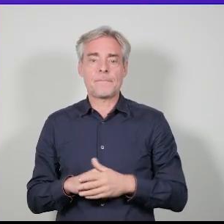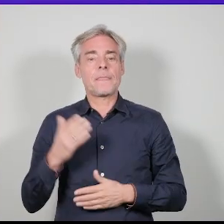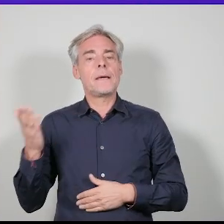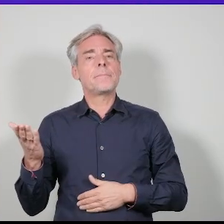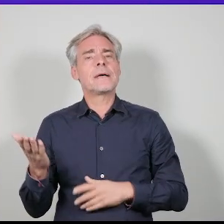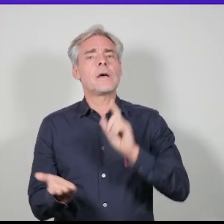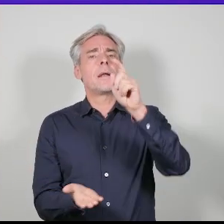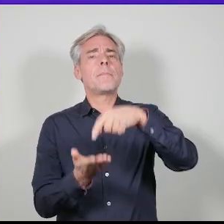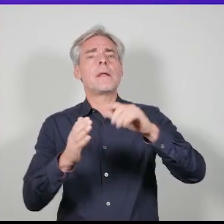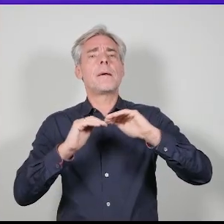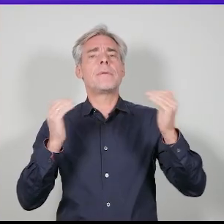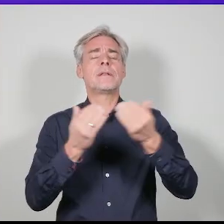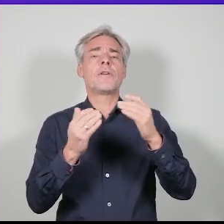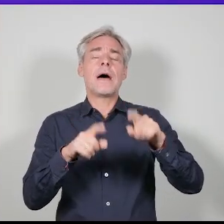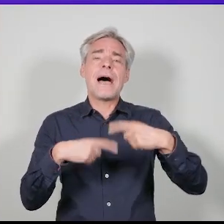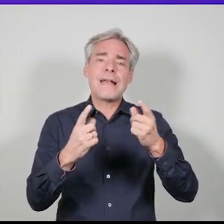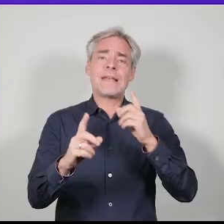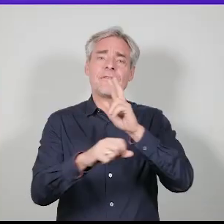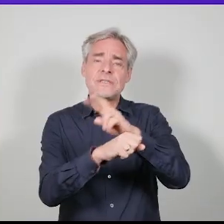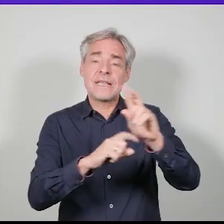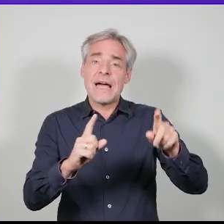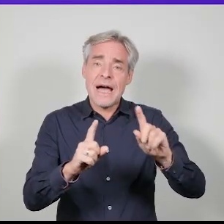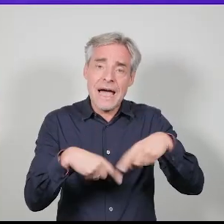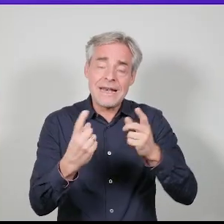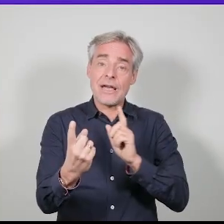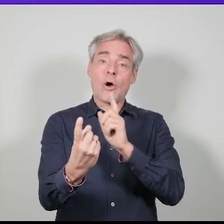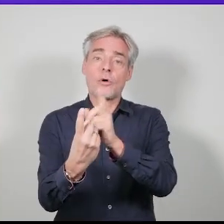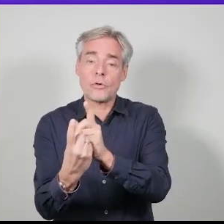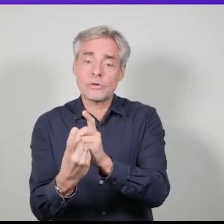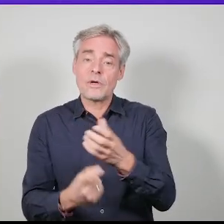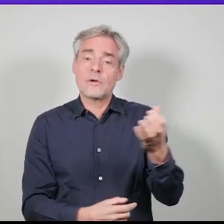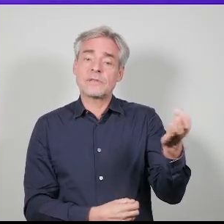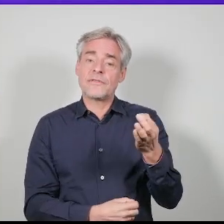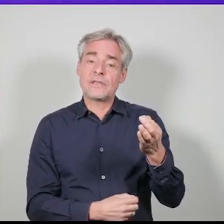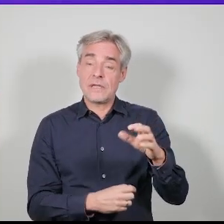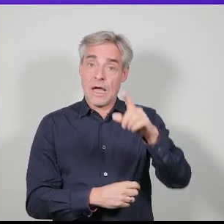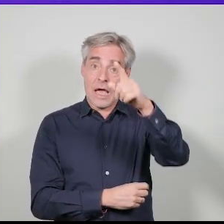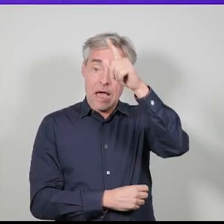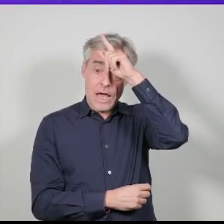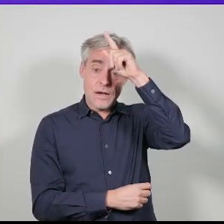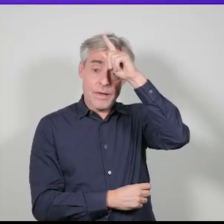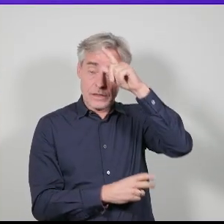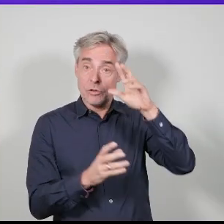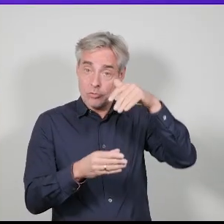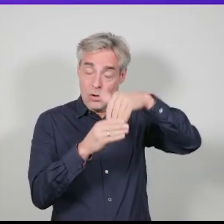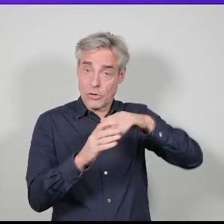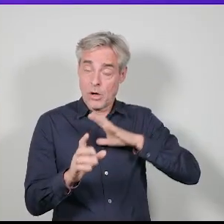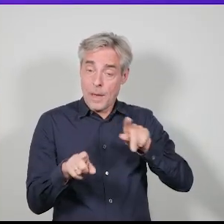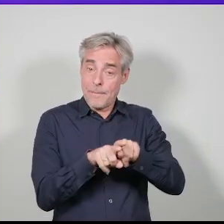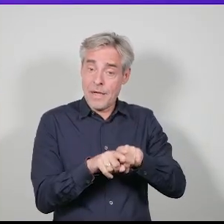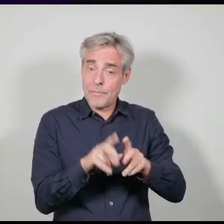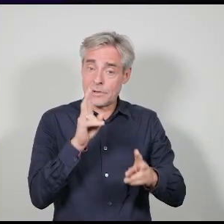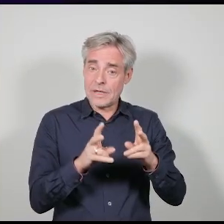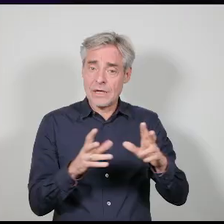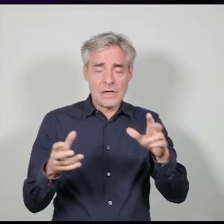par la plateforme d'aller visiter, d'aller à la rencontre différemment, vous m'avez parlé de l'Allemagne un peu, oui. On retrouve cette approche-là. Est-ce qu'il